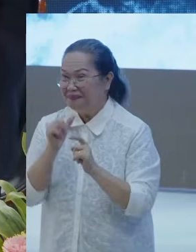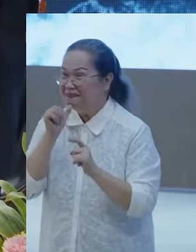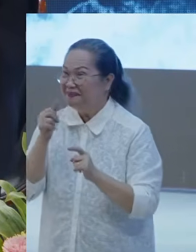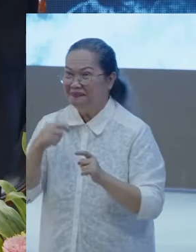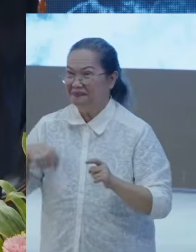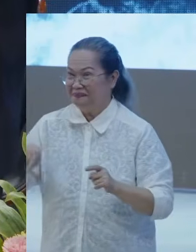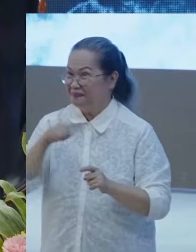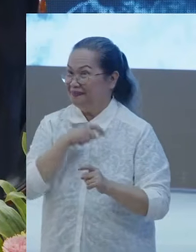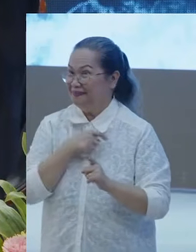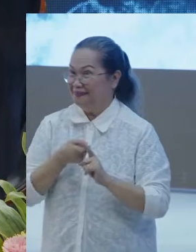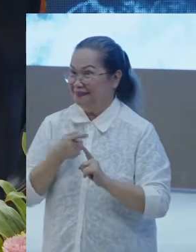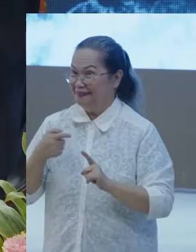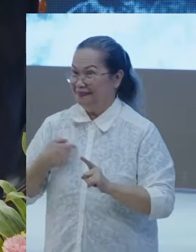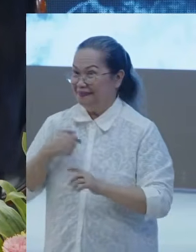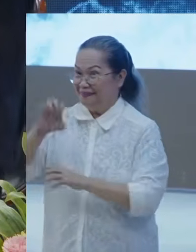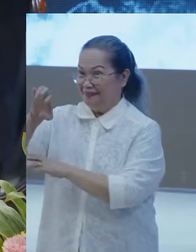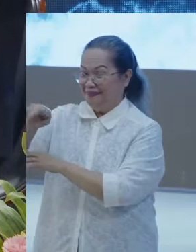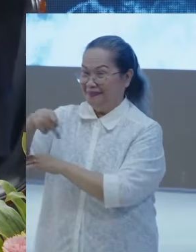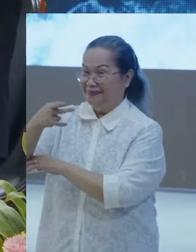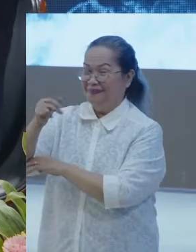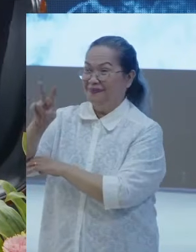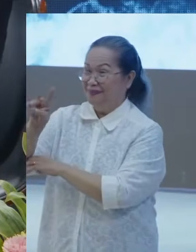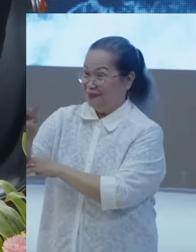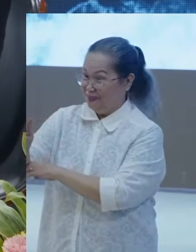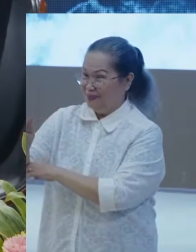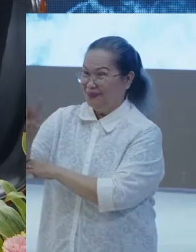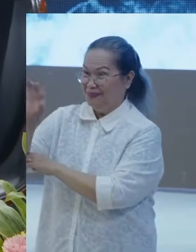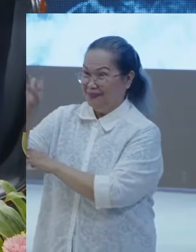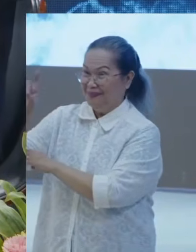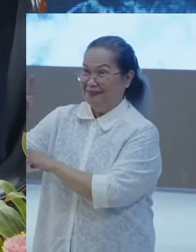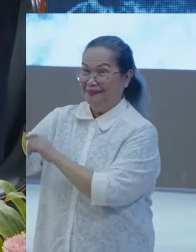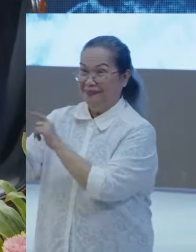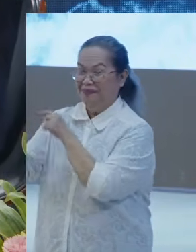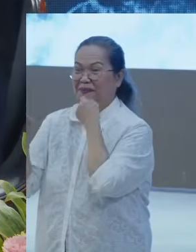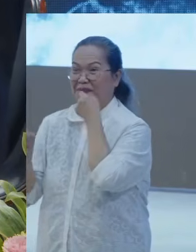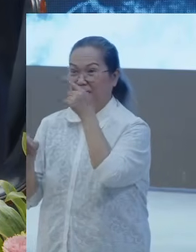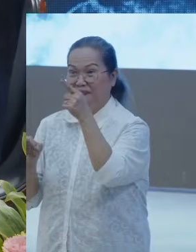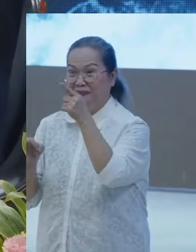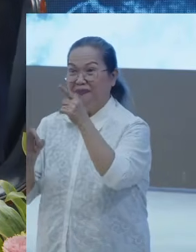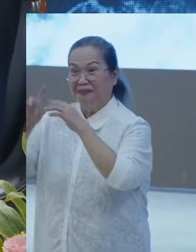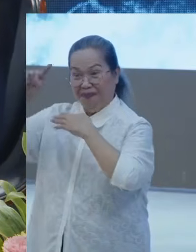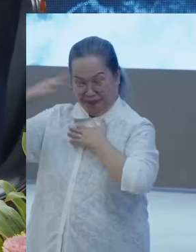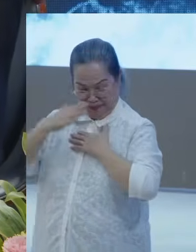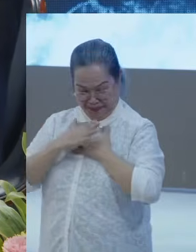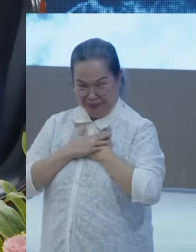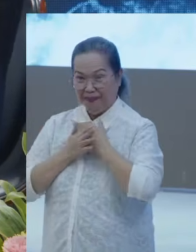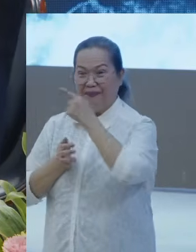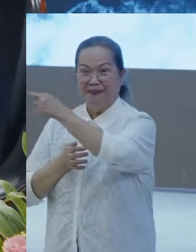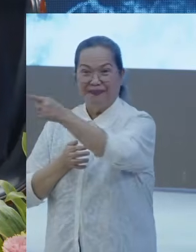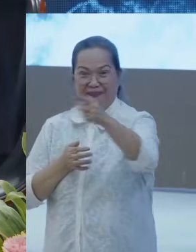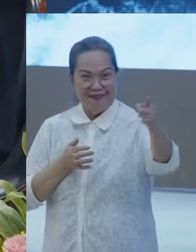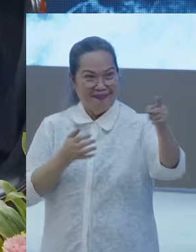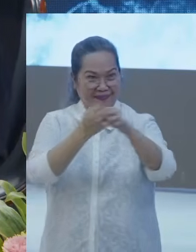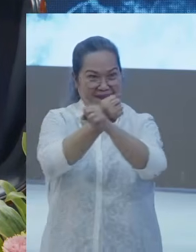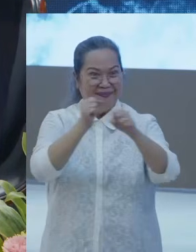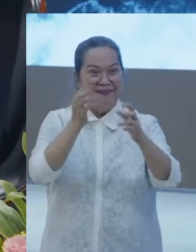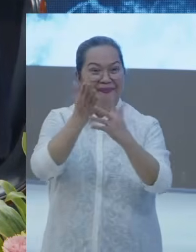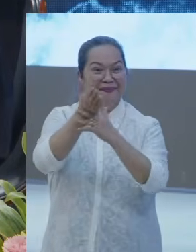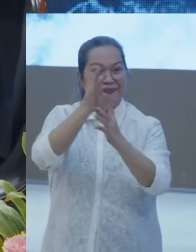Di ba? Ephesians 2:8-9, naalala nyo? For by grace you have been saved through